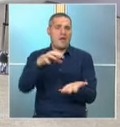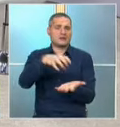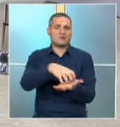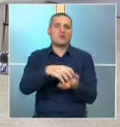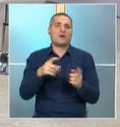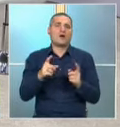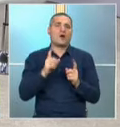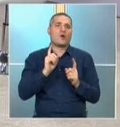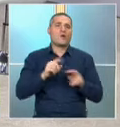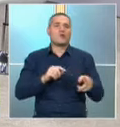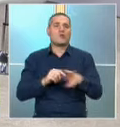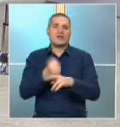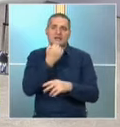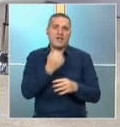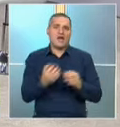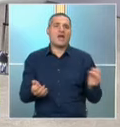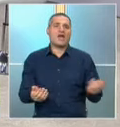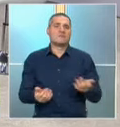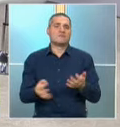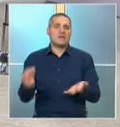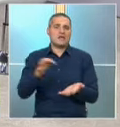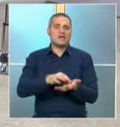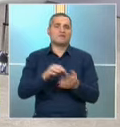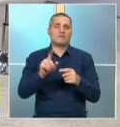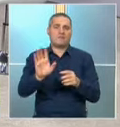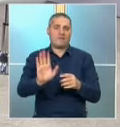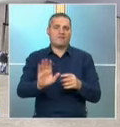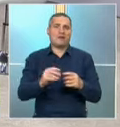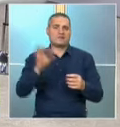нека кажем, от кои други села идват при вас ученици?